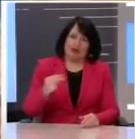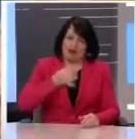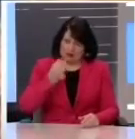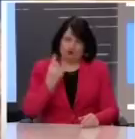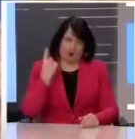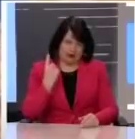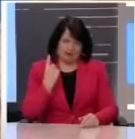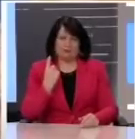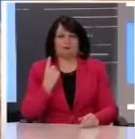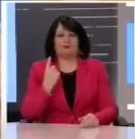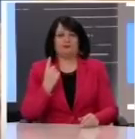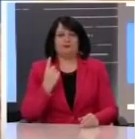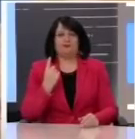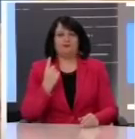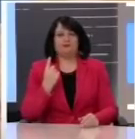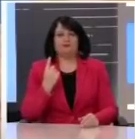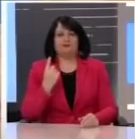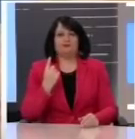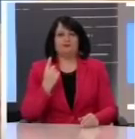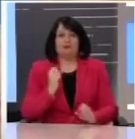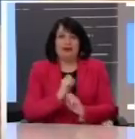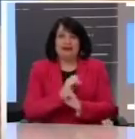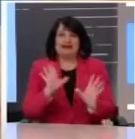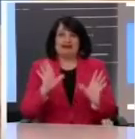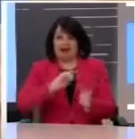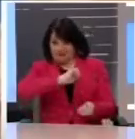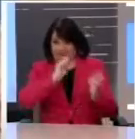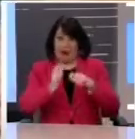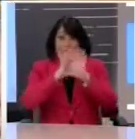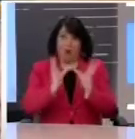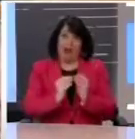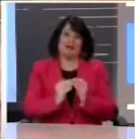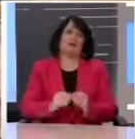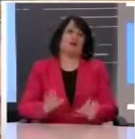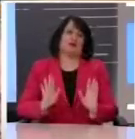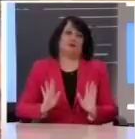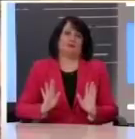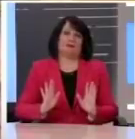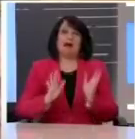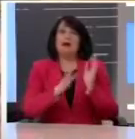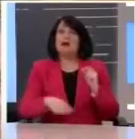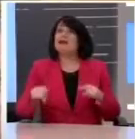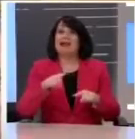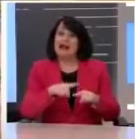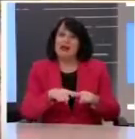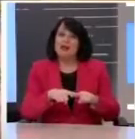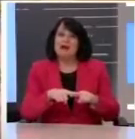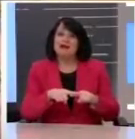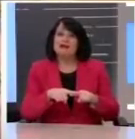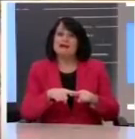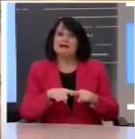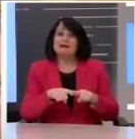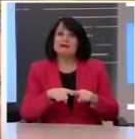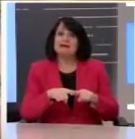πω. Από τη μια μέρα στην άλλη δεν θα αλλάξουν τα πάντα. Αλλά η χώρα αυτή, για